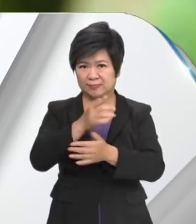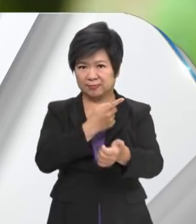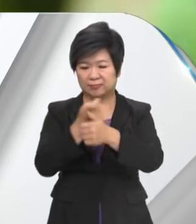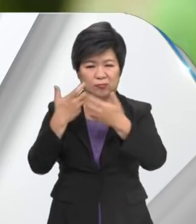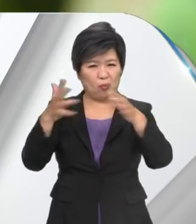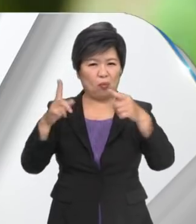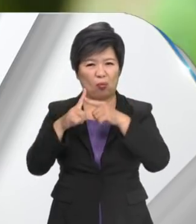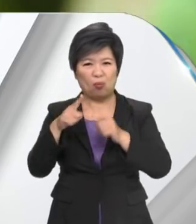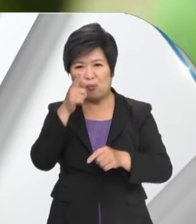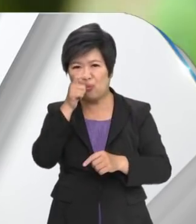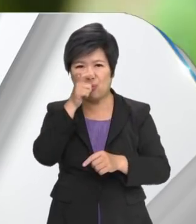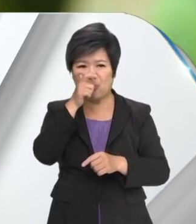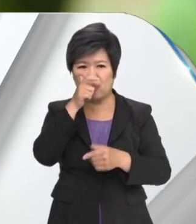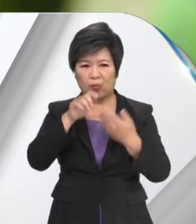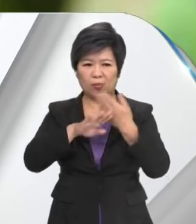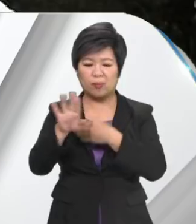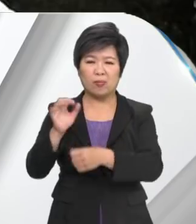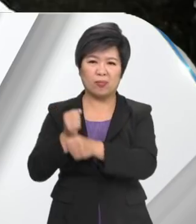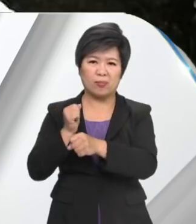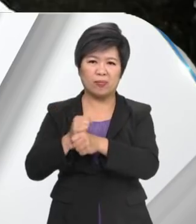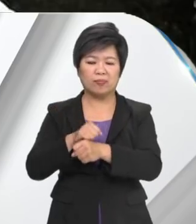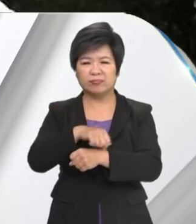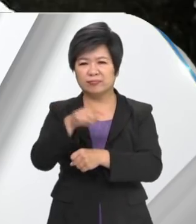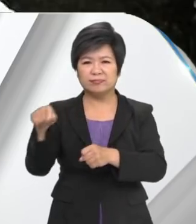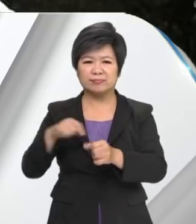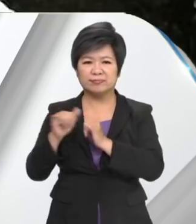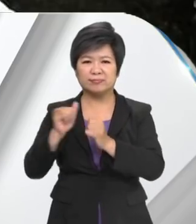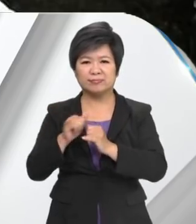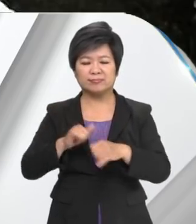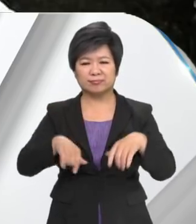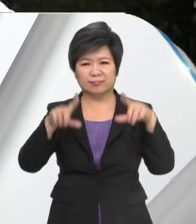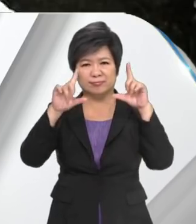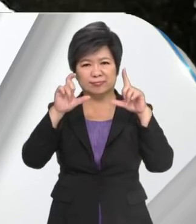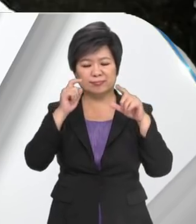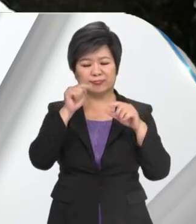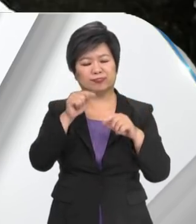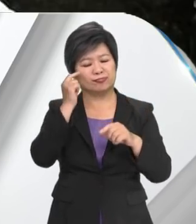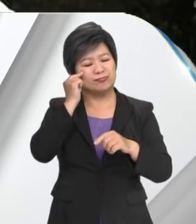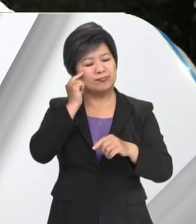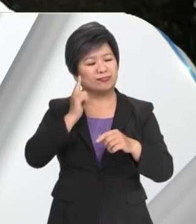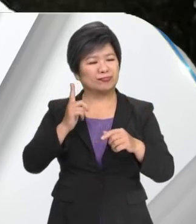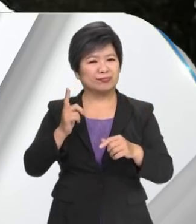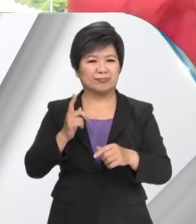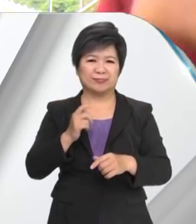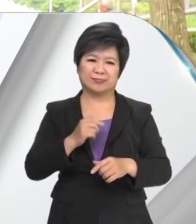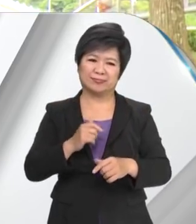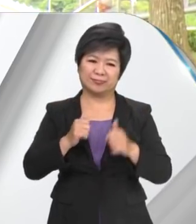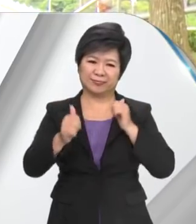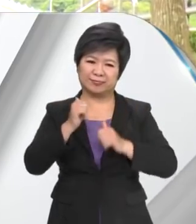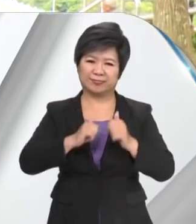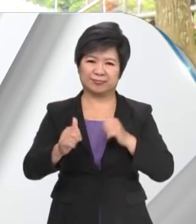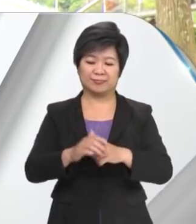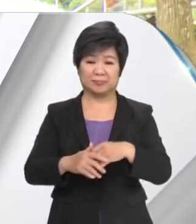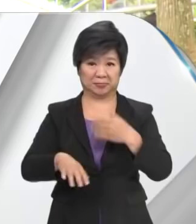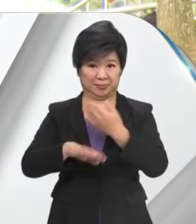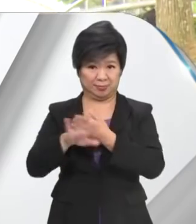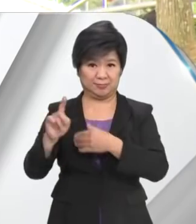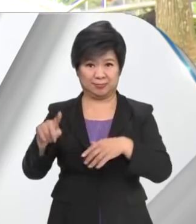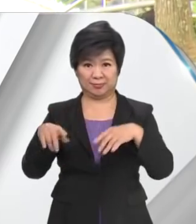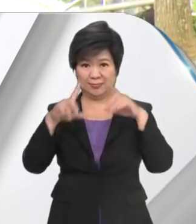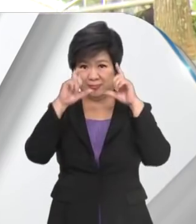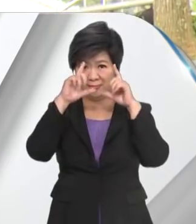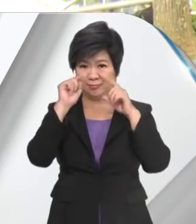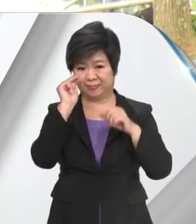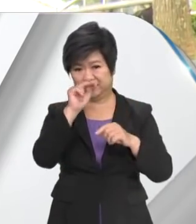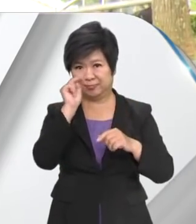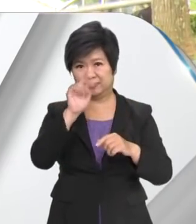来看，还有另外一些条路的头发人看相片会心照。 出外的打拼的游子也在看我的照片，因为他